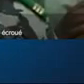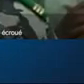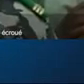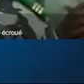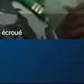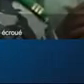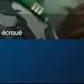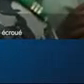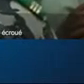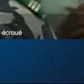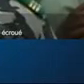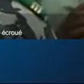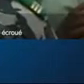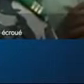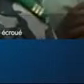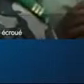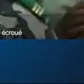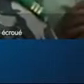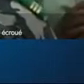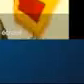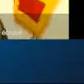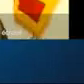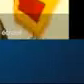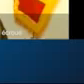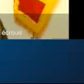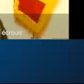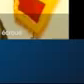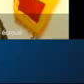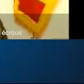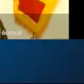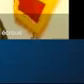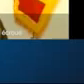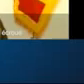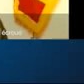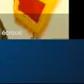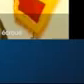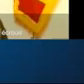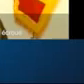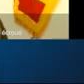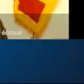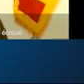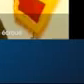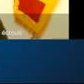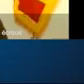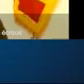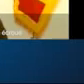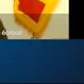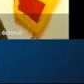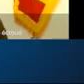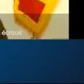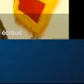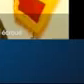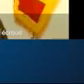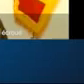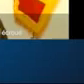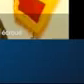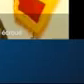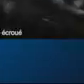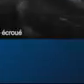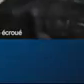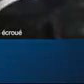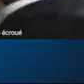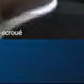Au Mali, le général Aya Sanogo, inculpé pour assassinat et complicité d'assassinat, il a été placé sous mandat de